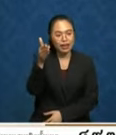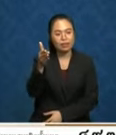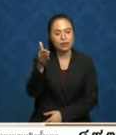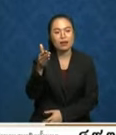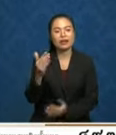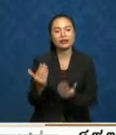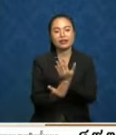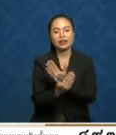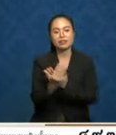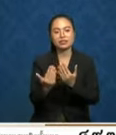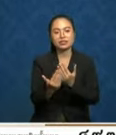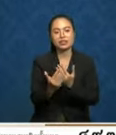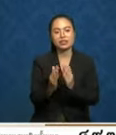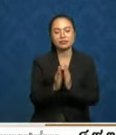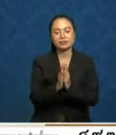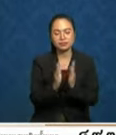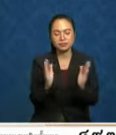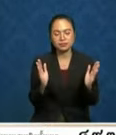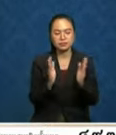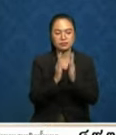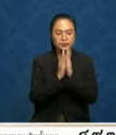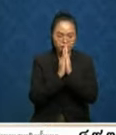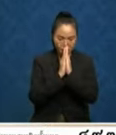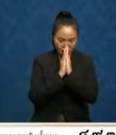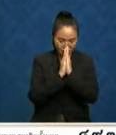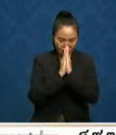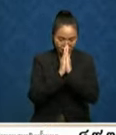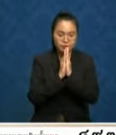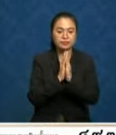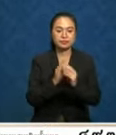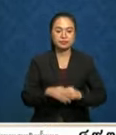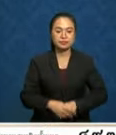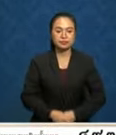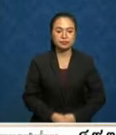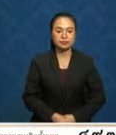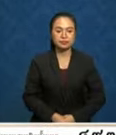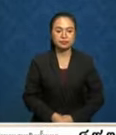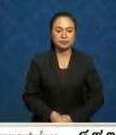ณาที่สุดครับขอบคุณครับท่านประธานครับ ครับขอบคุณครับ